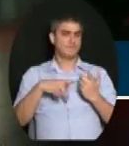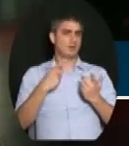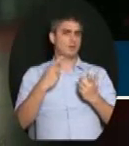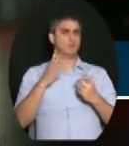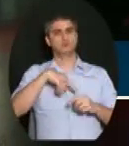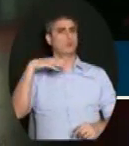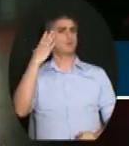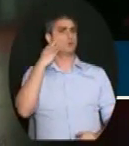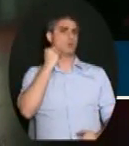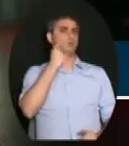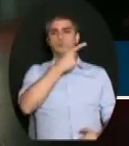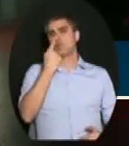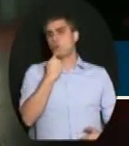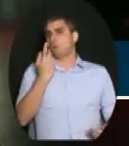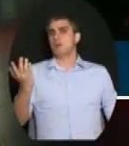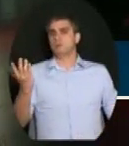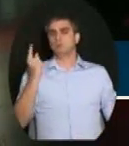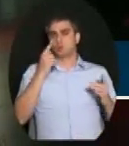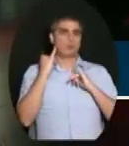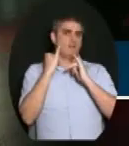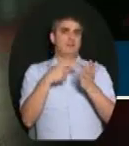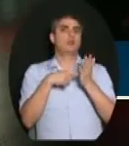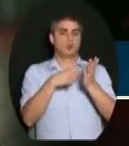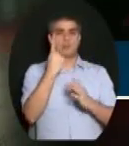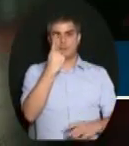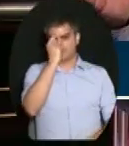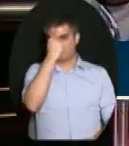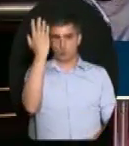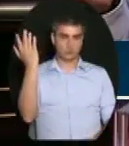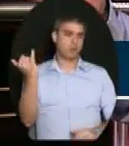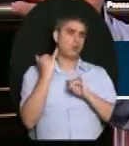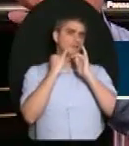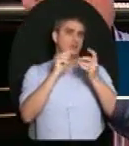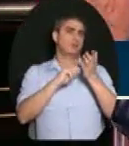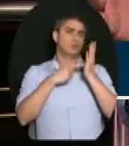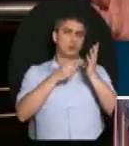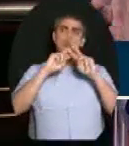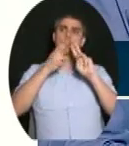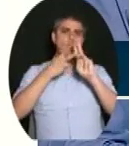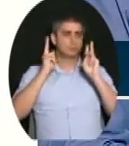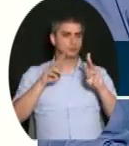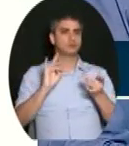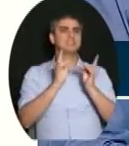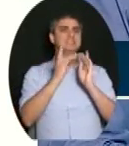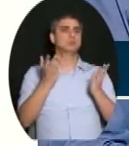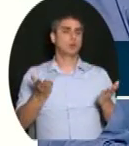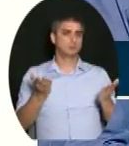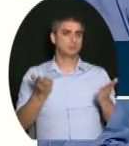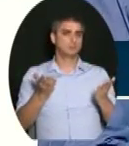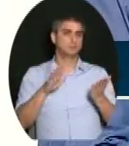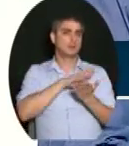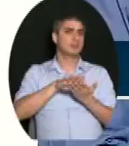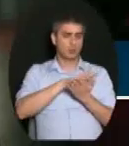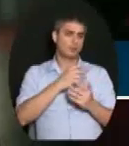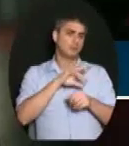ולרצות את כולם. הוא אומר, הביא דוגמה פעם הודו, הביא דוגמאות מהעולם, שאפשר סכסוכים